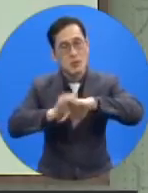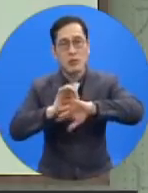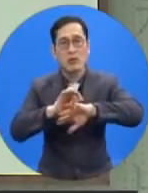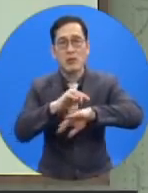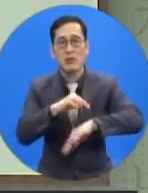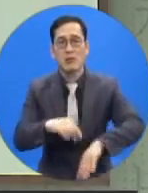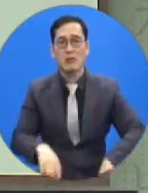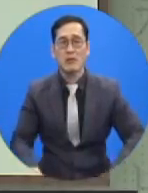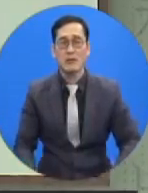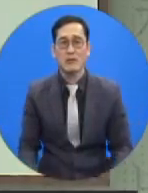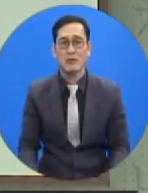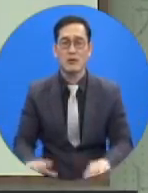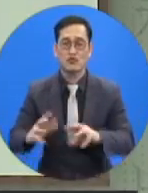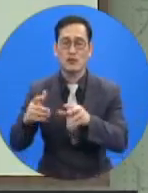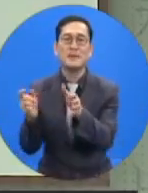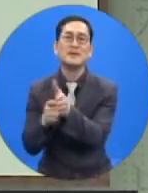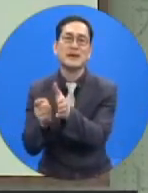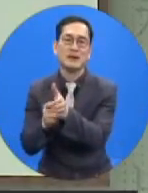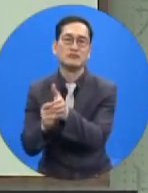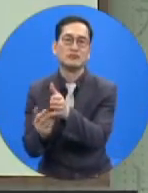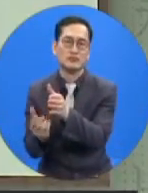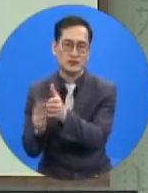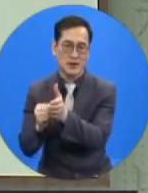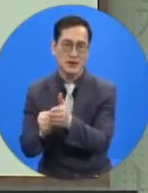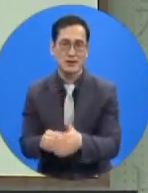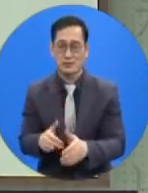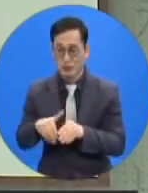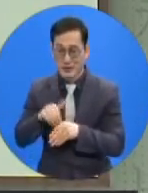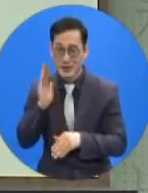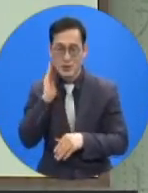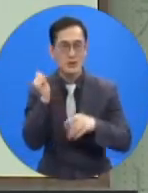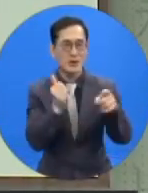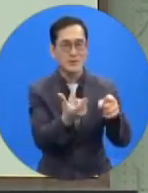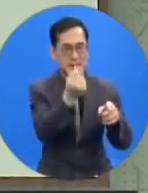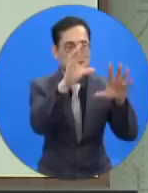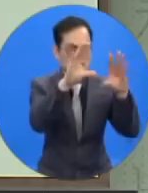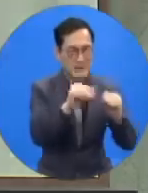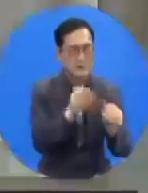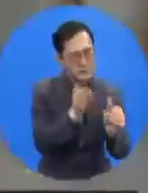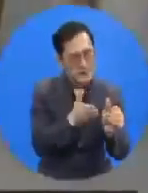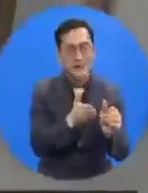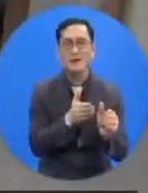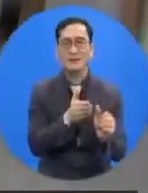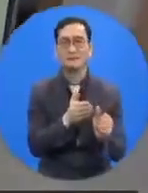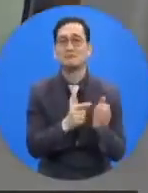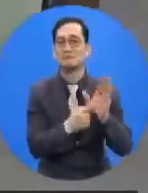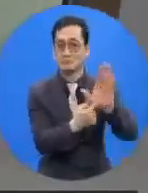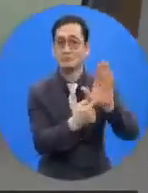상황이다. 문재인 대통령은 존슨 총리의 쾌유를 빈다라는 메시지를 전했습니다.